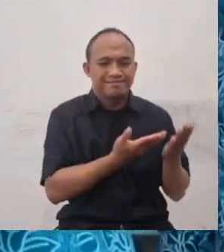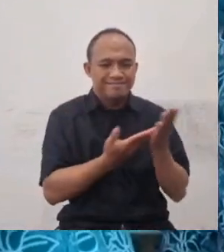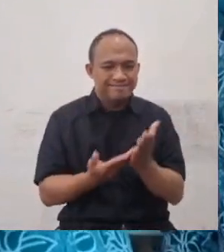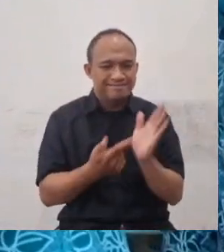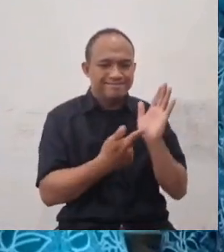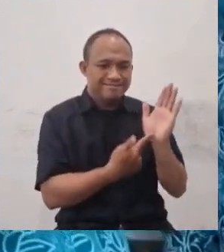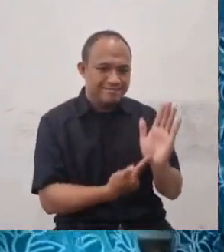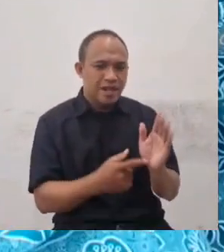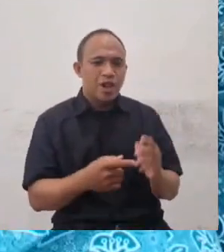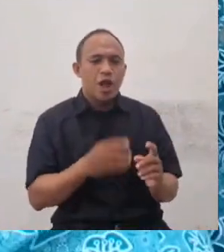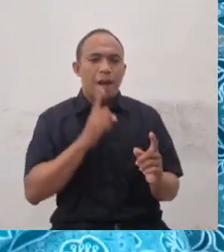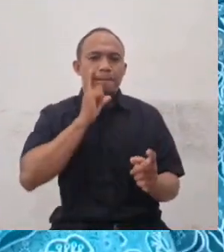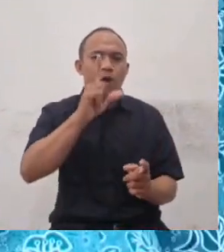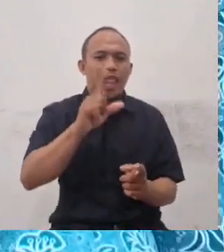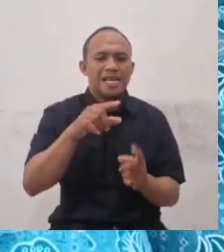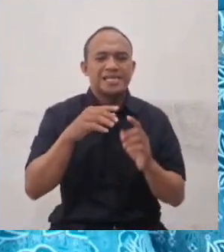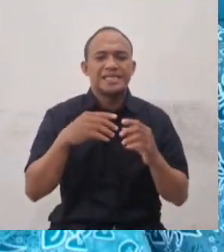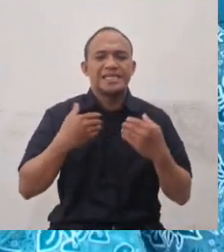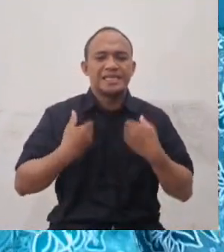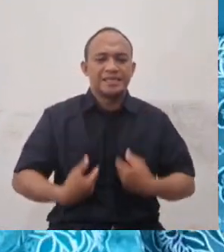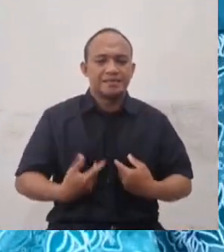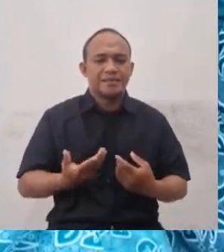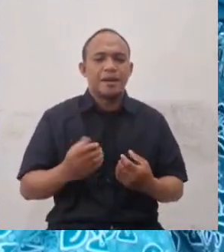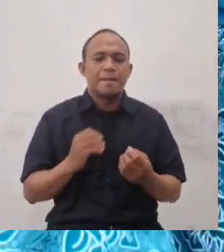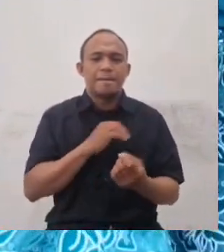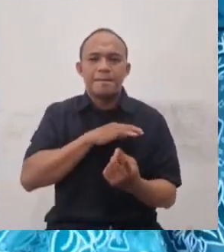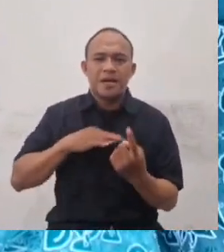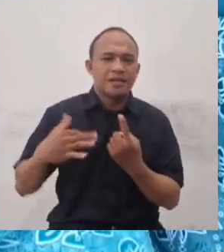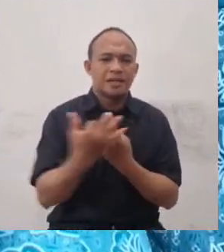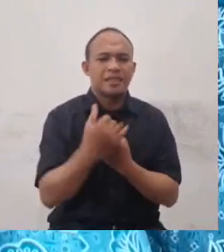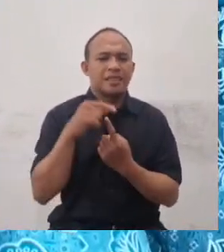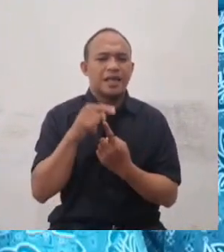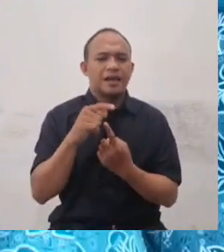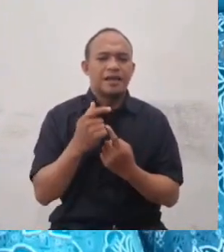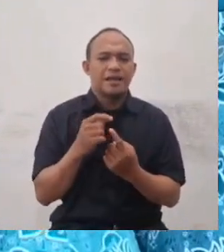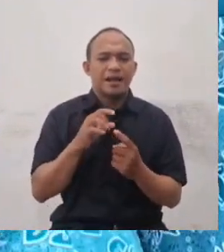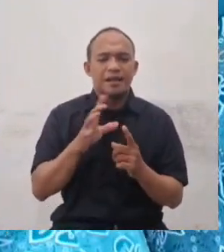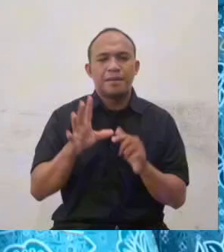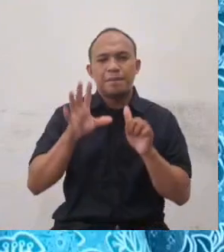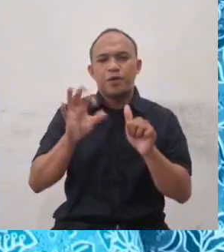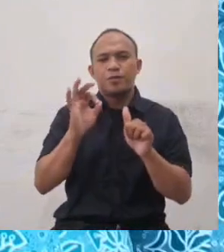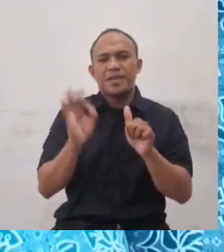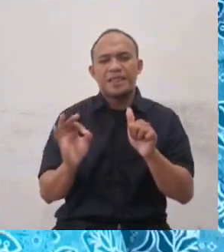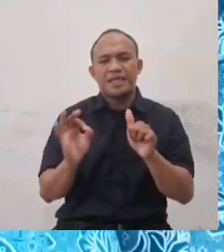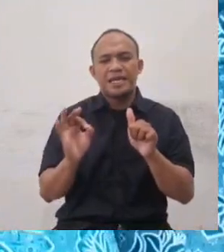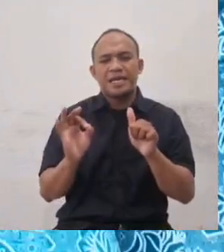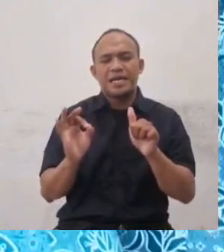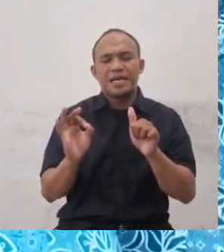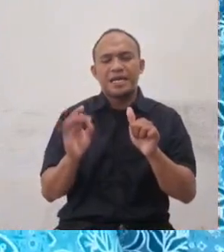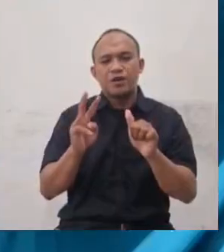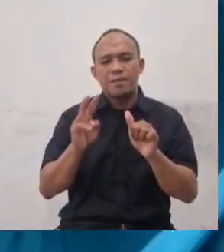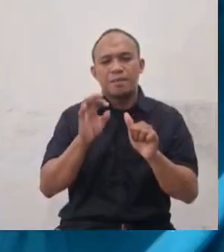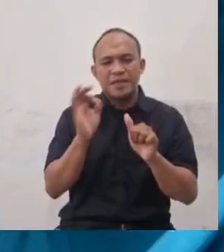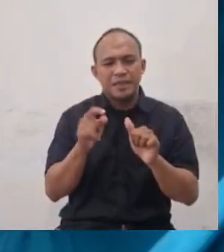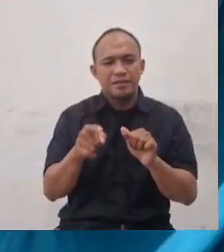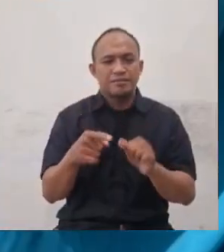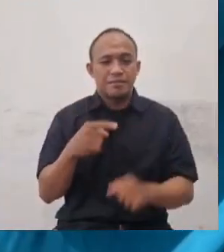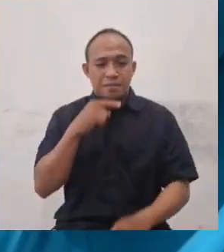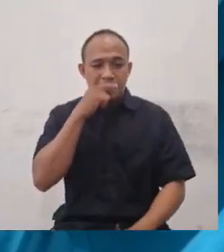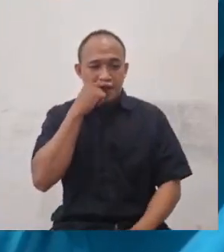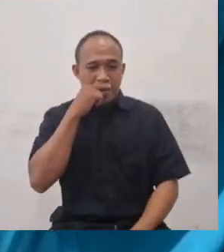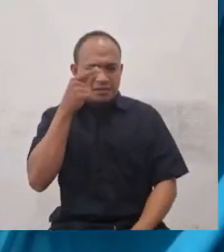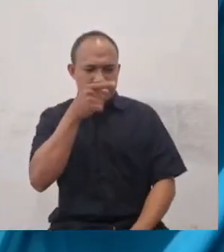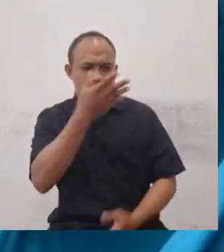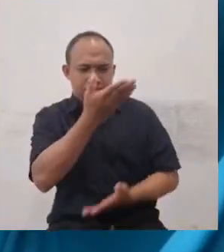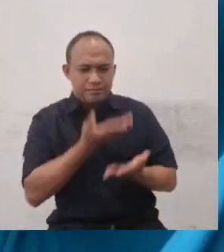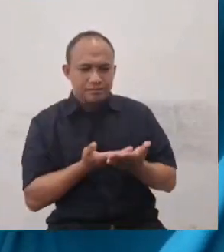elektronik pencatatan dan pelaporan gizi berbasis masyarakat di angka 6,2%. Kita lihat kan di